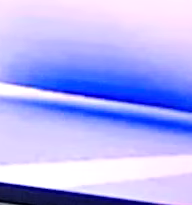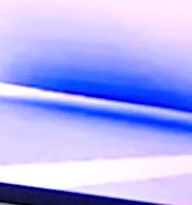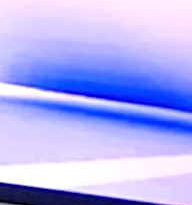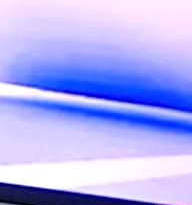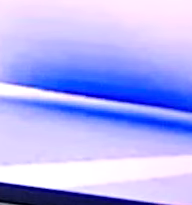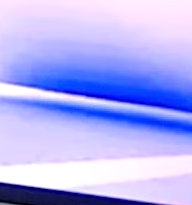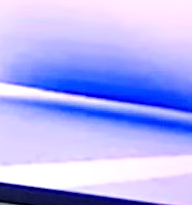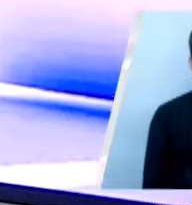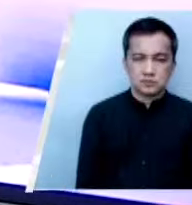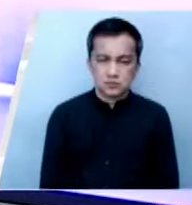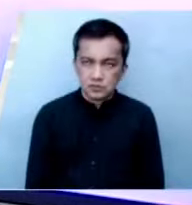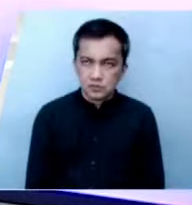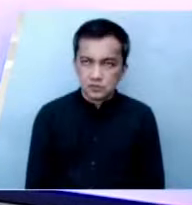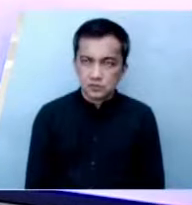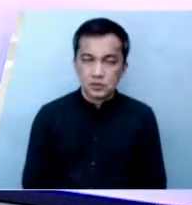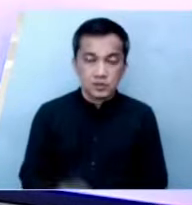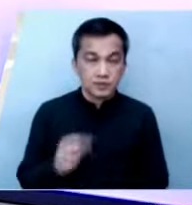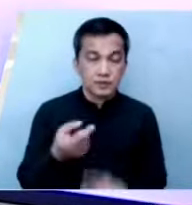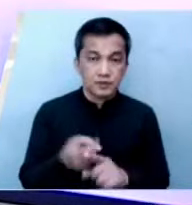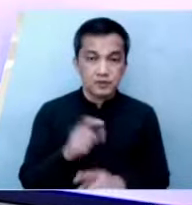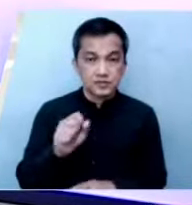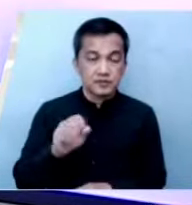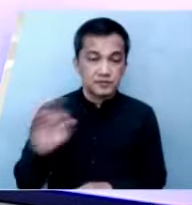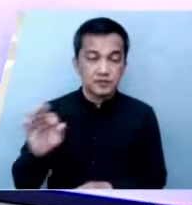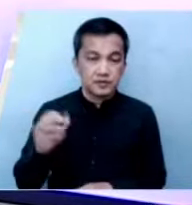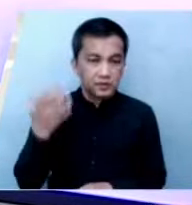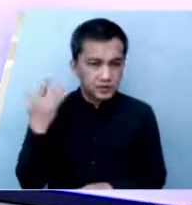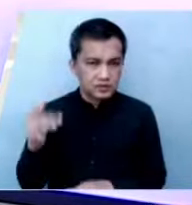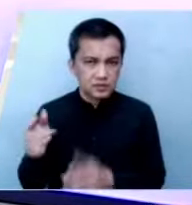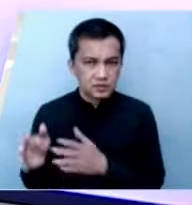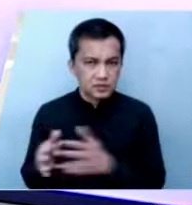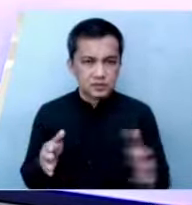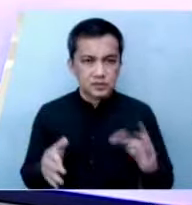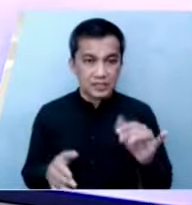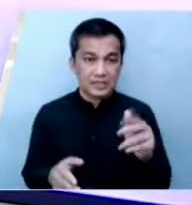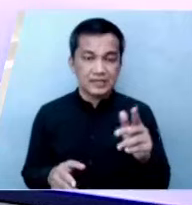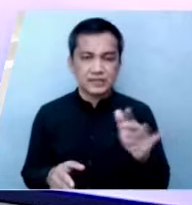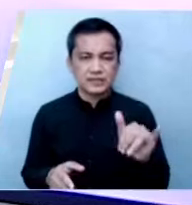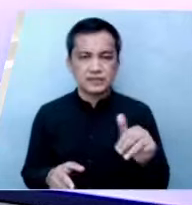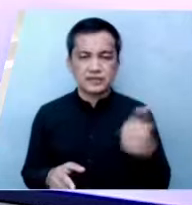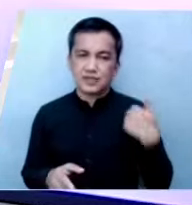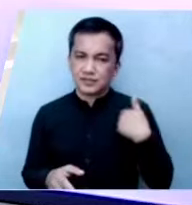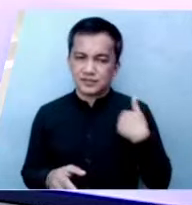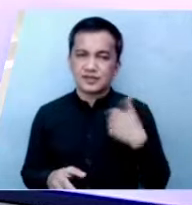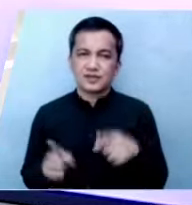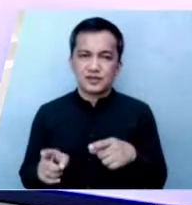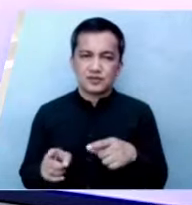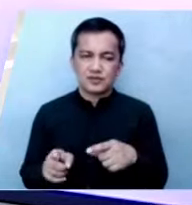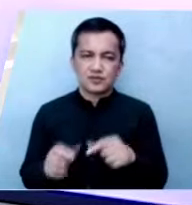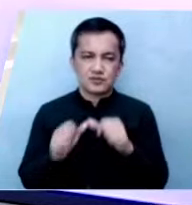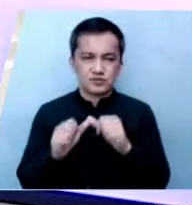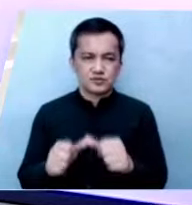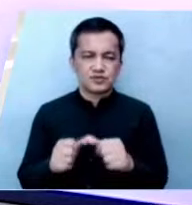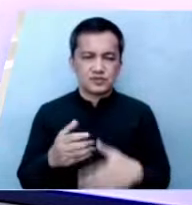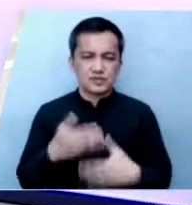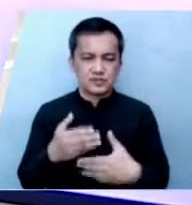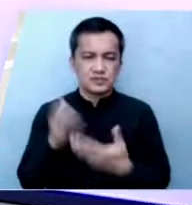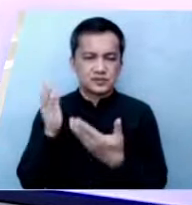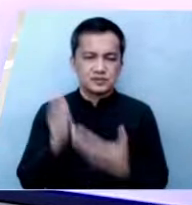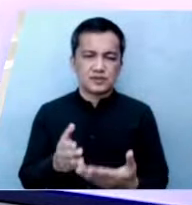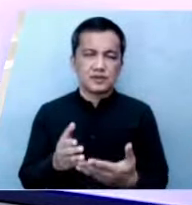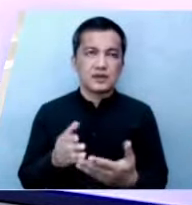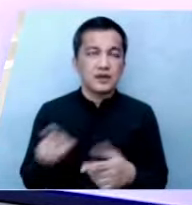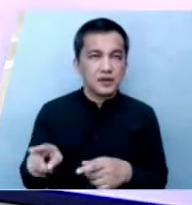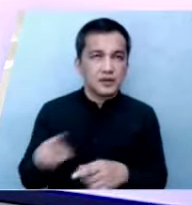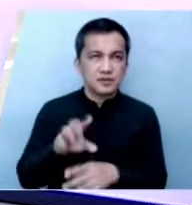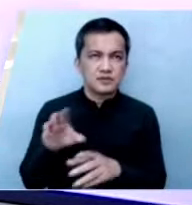From Anaheim to San Francisco sa California hanggang sa Calgary, Canada. Non-stop ang dalang saya ng mga Sparkle Stars kabilang si